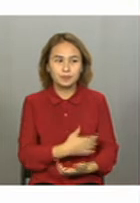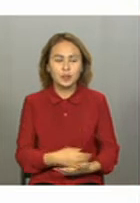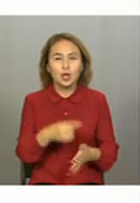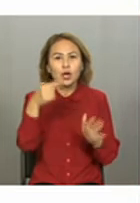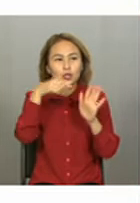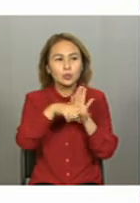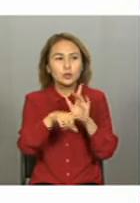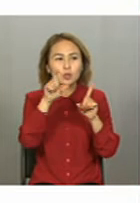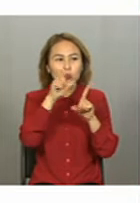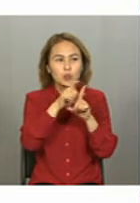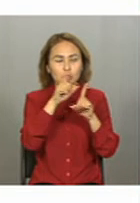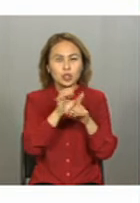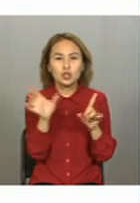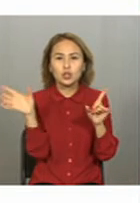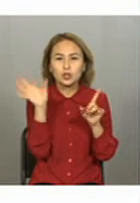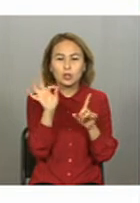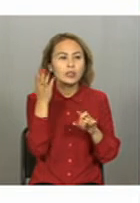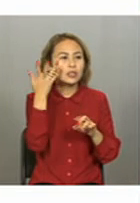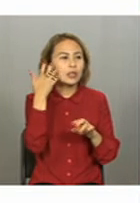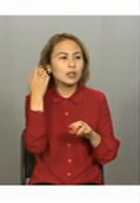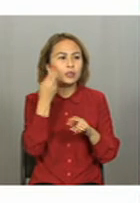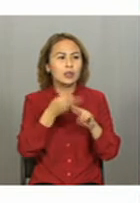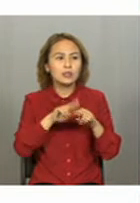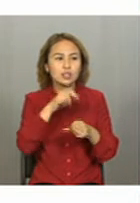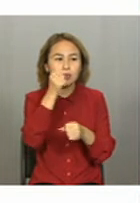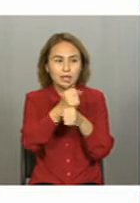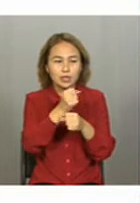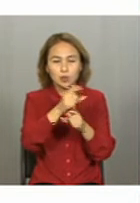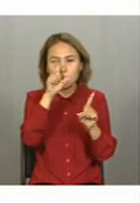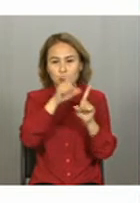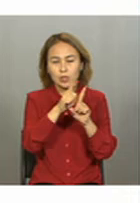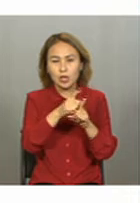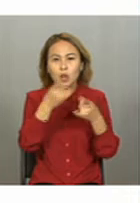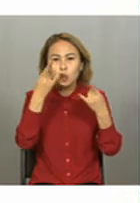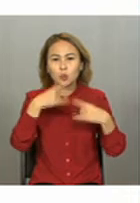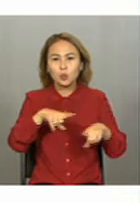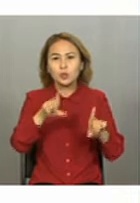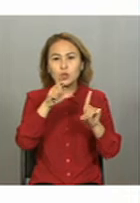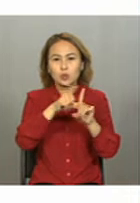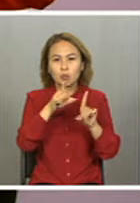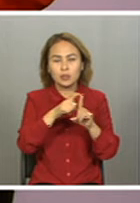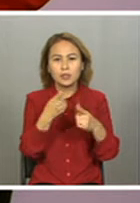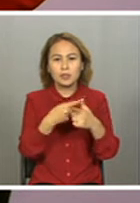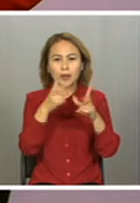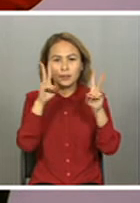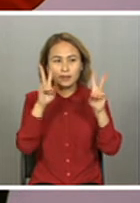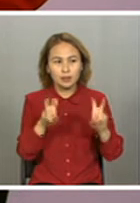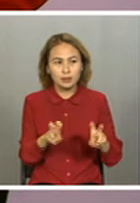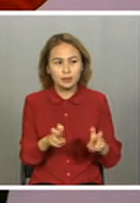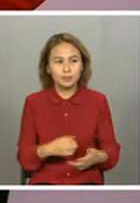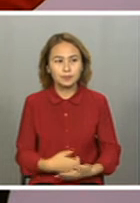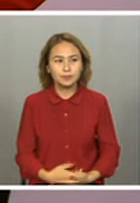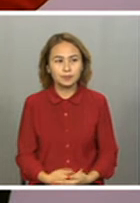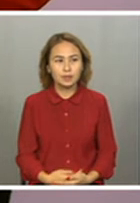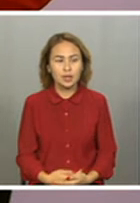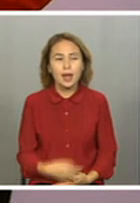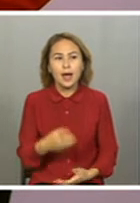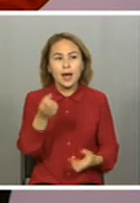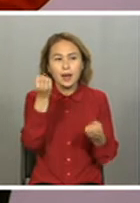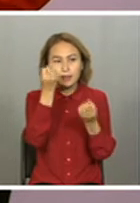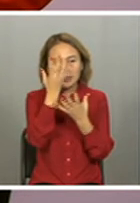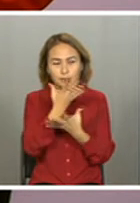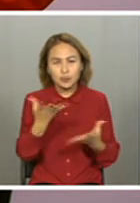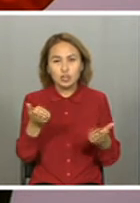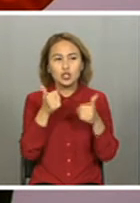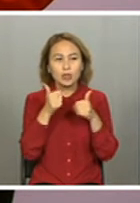сөзге жұрнақ жалғау арқылы жасалған сөздер туынды сөздер деп аталады. Мұндағы әдепті,